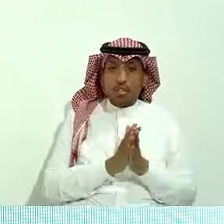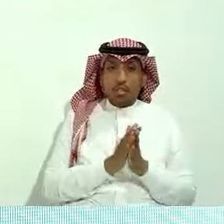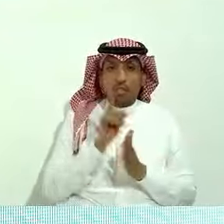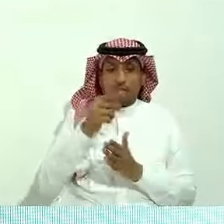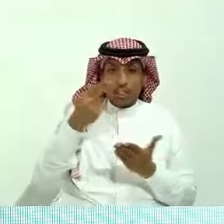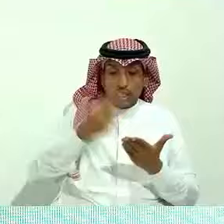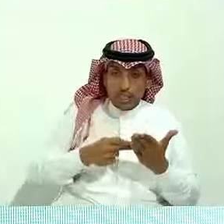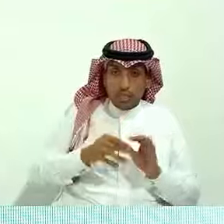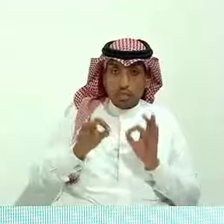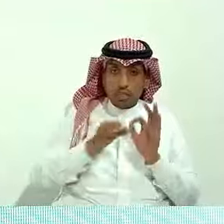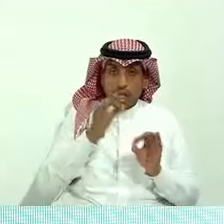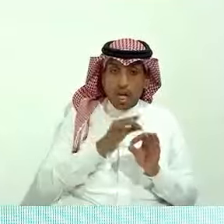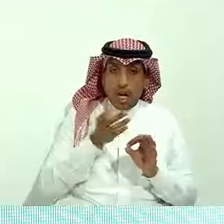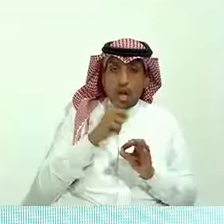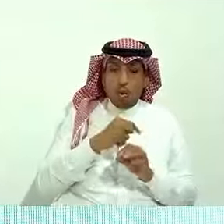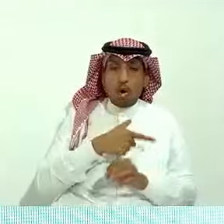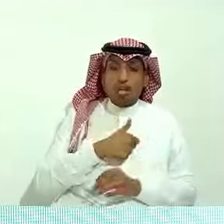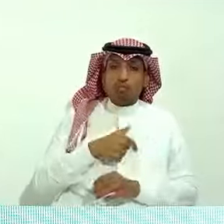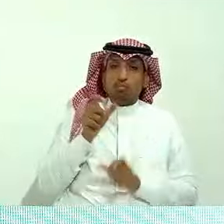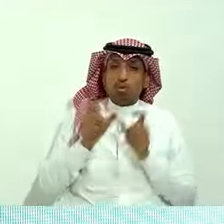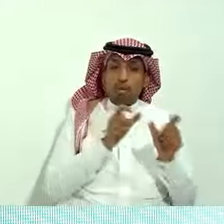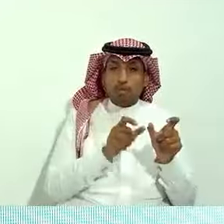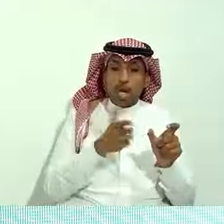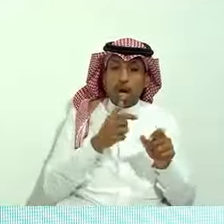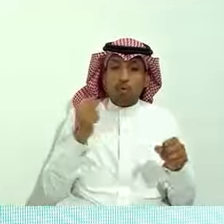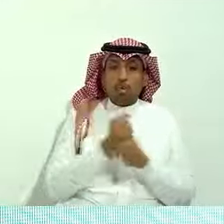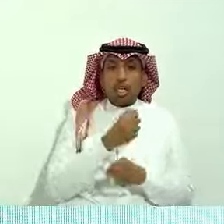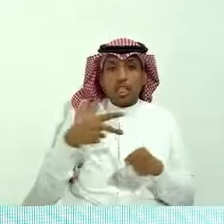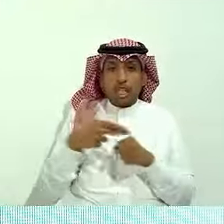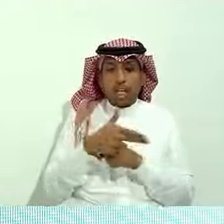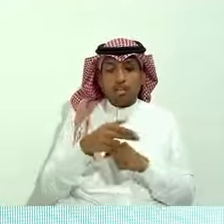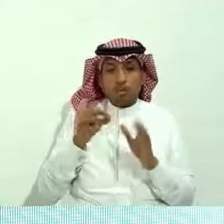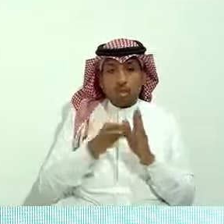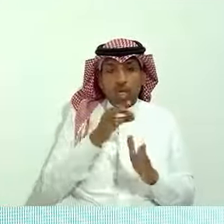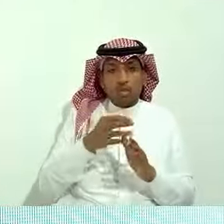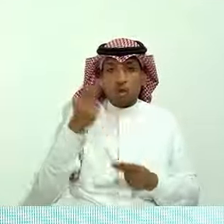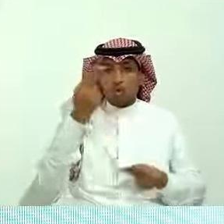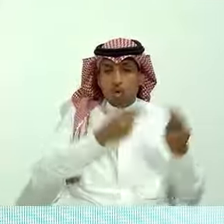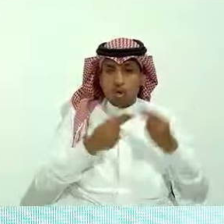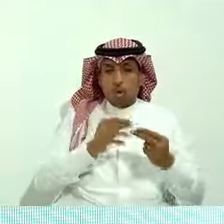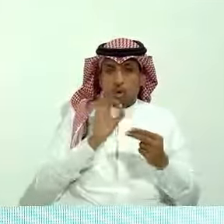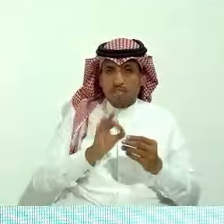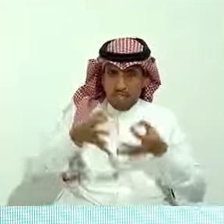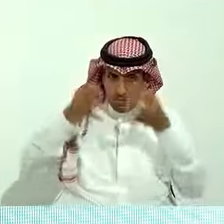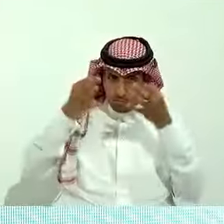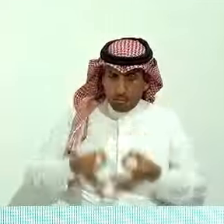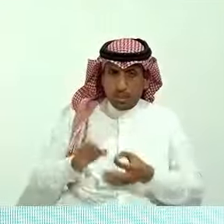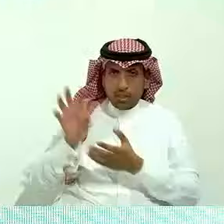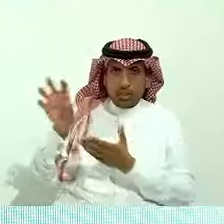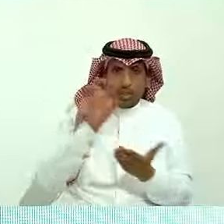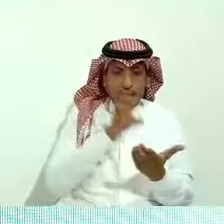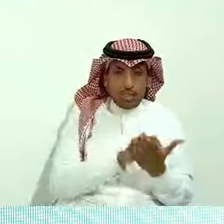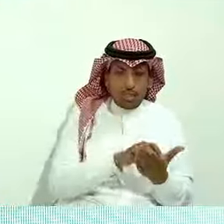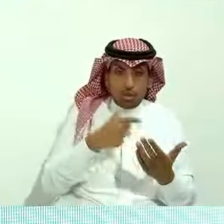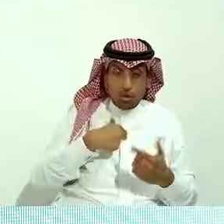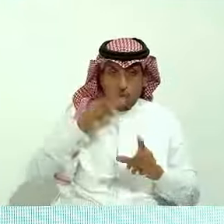الزخرفة أو التطريز أو المسميات أو طريقة القص والخياطة والرسوم، نأخذها بالضبط، يعني أحط